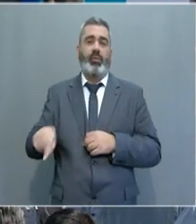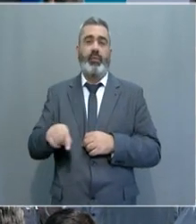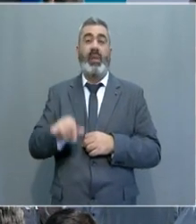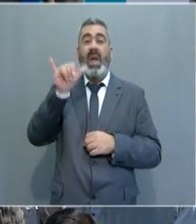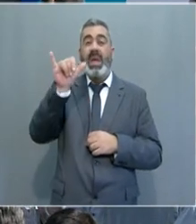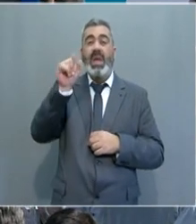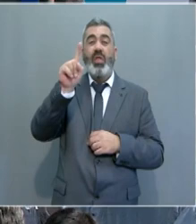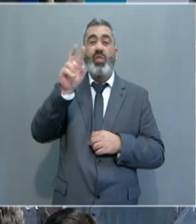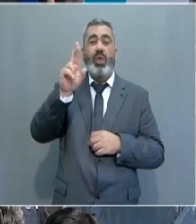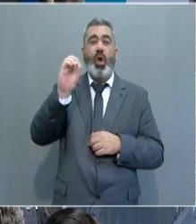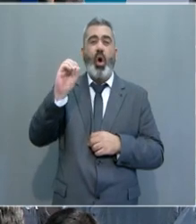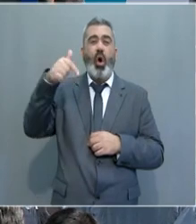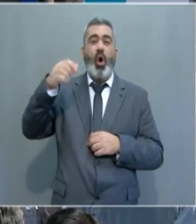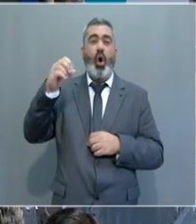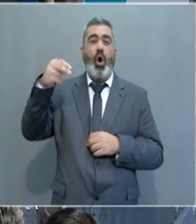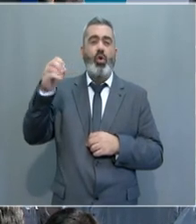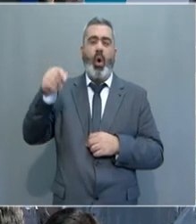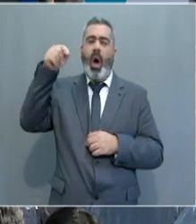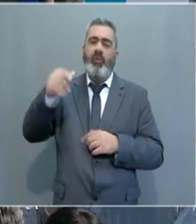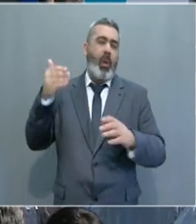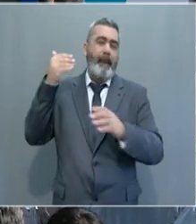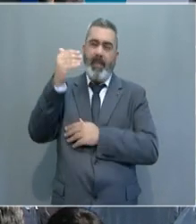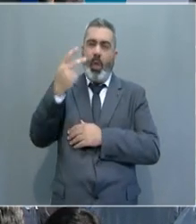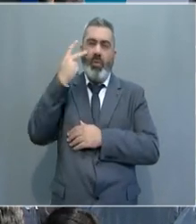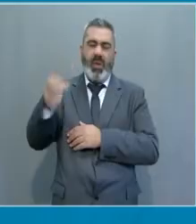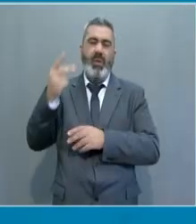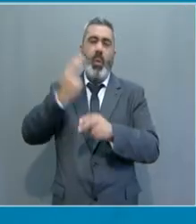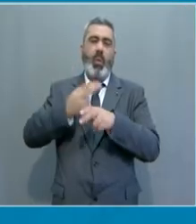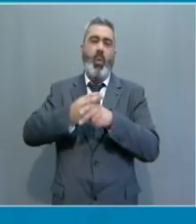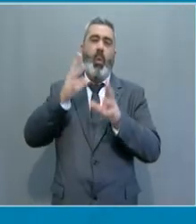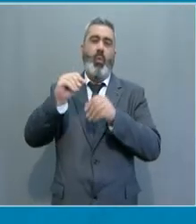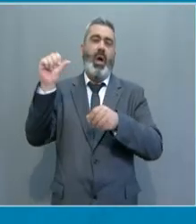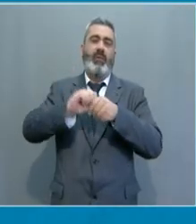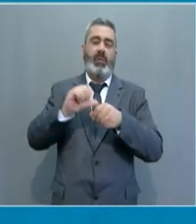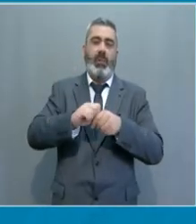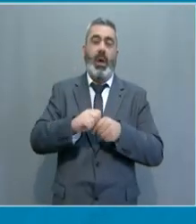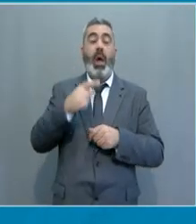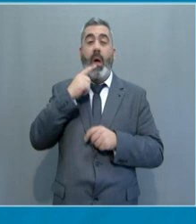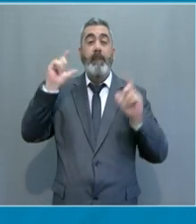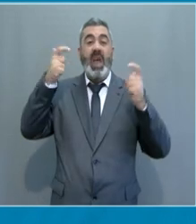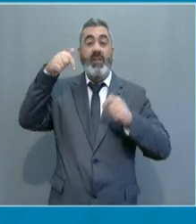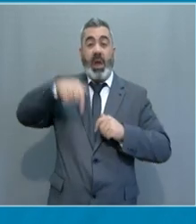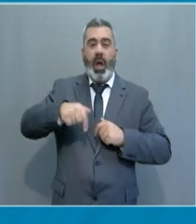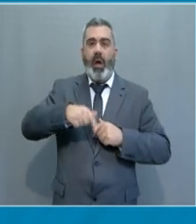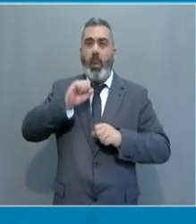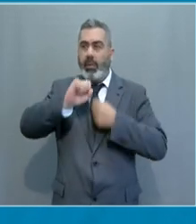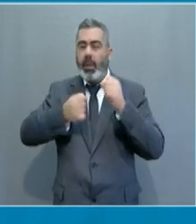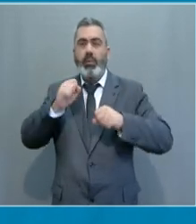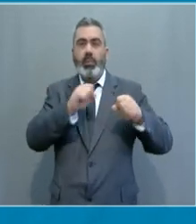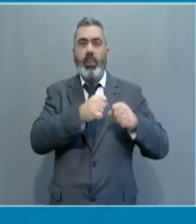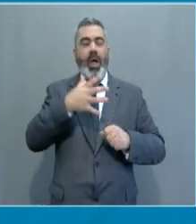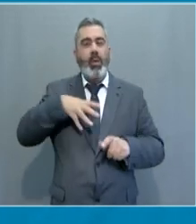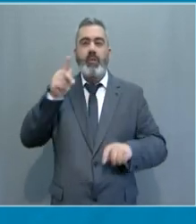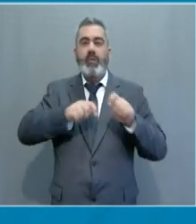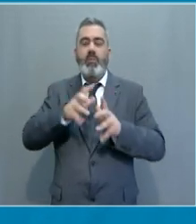του μέλλοντος. Ο Περιφερειάρχης κάνει σπουδαία δουλειά προωθώντας αυτή τη δραστηριότητα και οι θετικές προοπτικές για ένα επίσης εμβληματικό